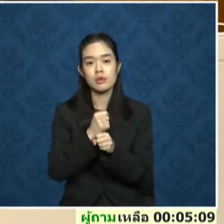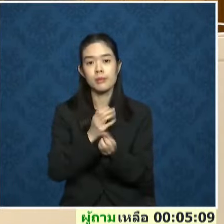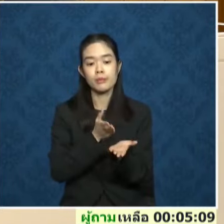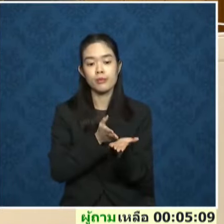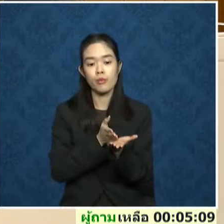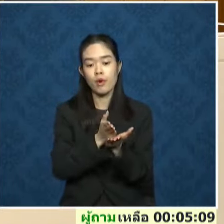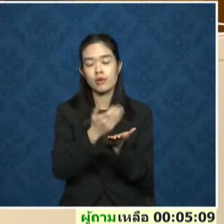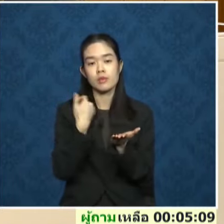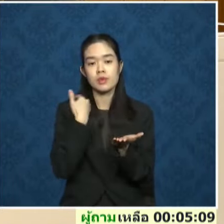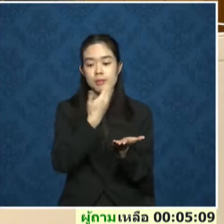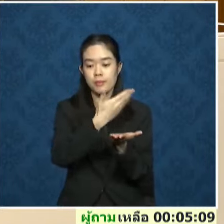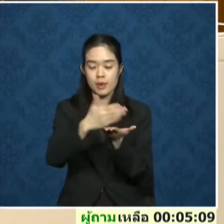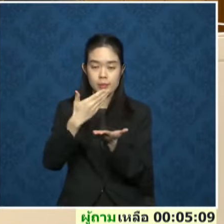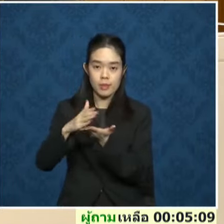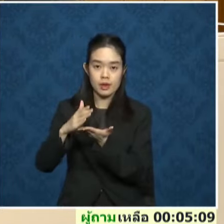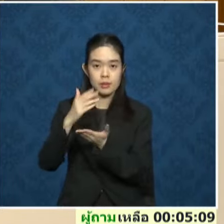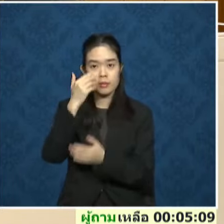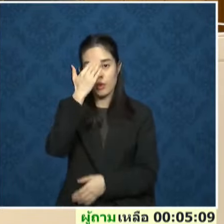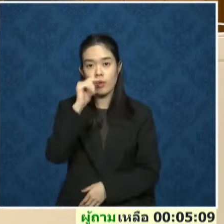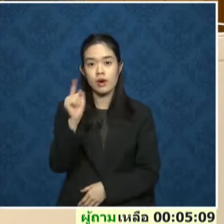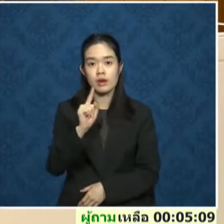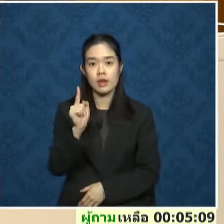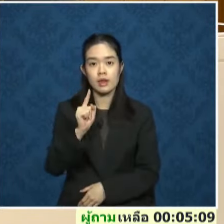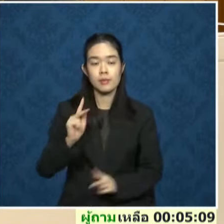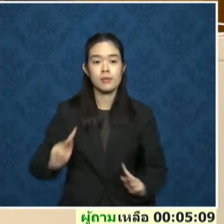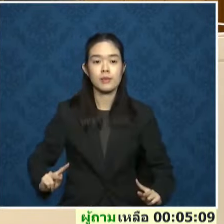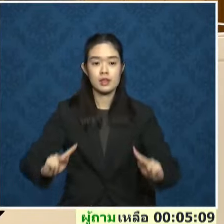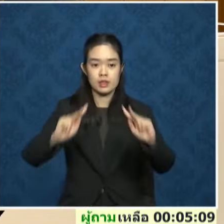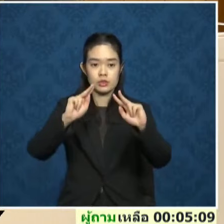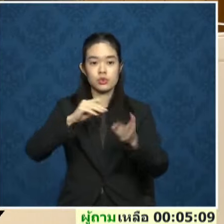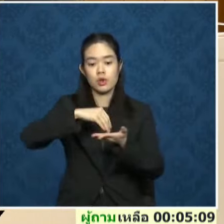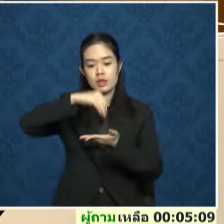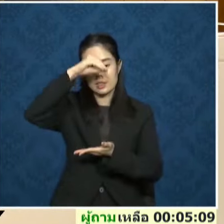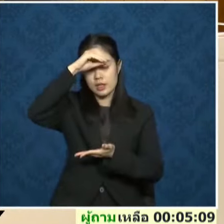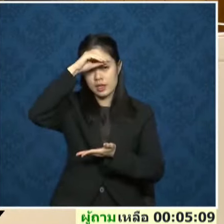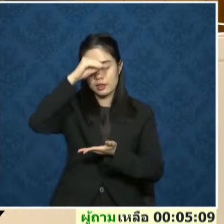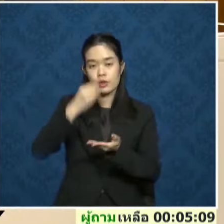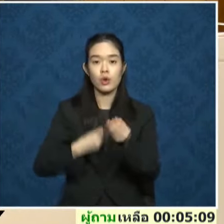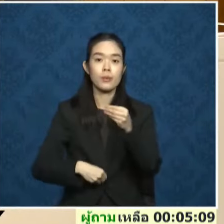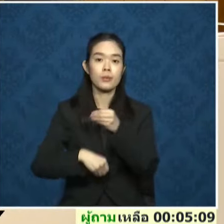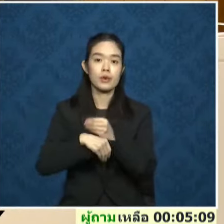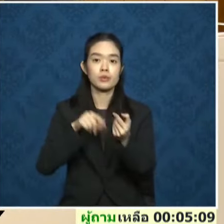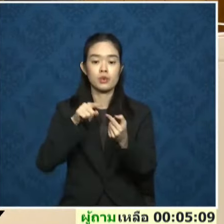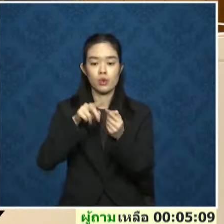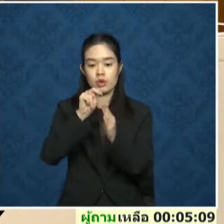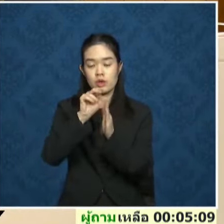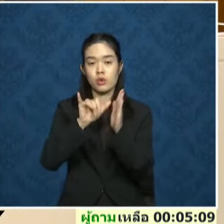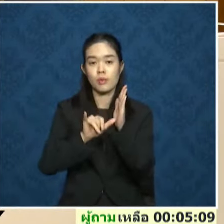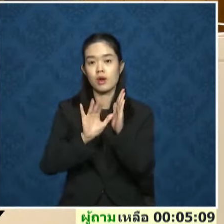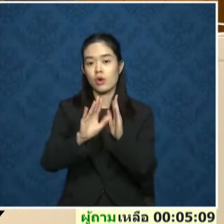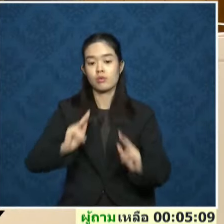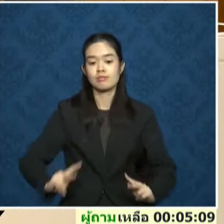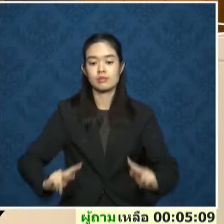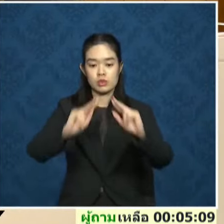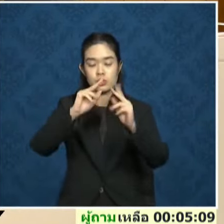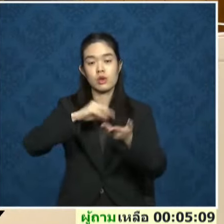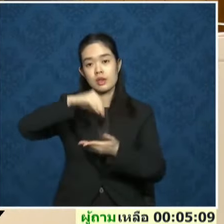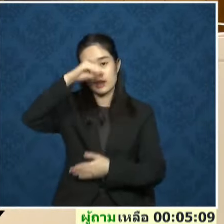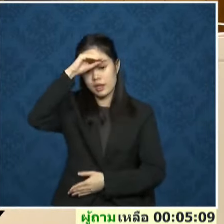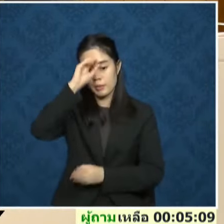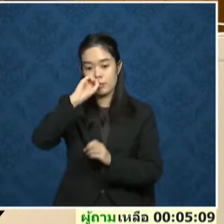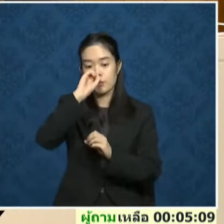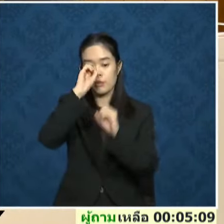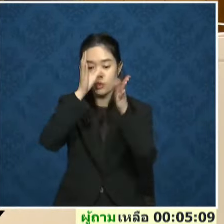าเป็นนโยบายหนึ่งของกระทรวงสาธารณสุขครูวันนี้อย่างที่ท่านบอกครับไม่ใช่เพียงแค่ส